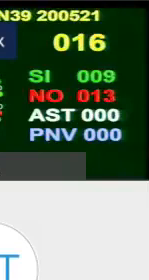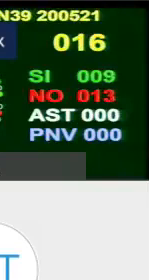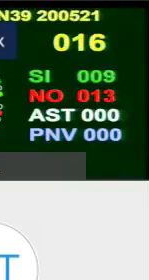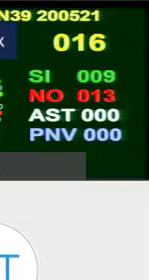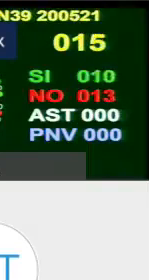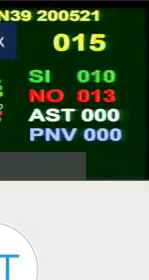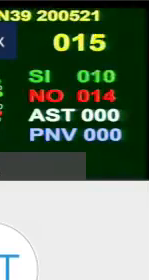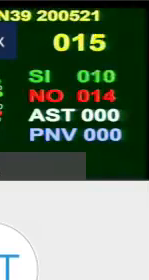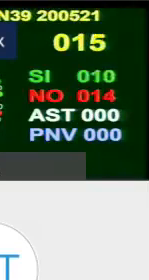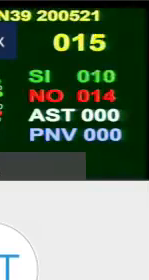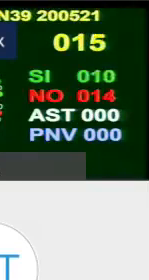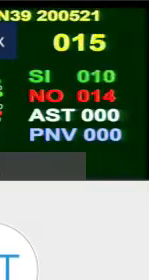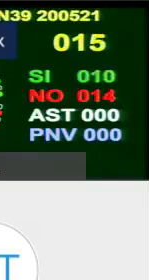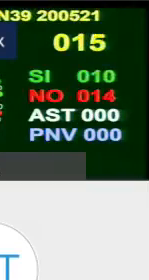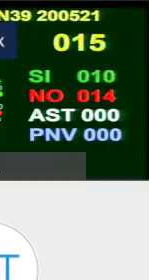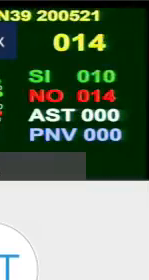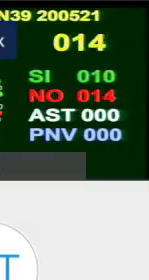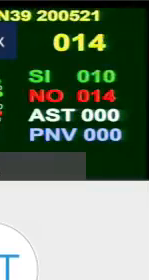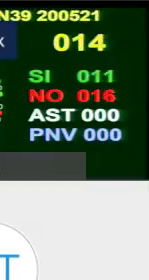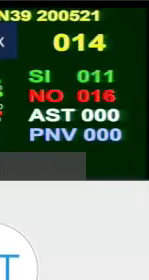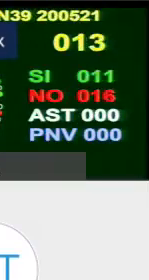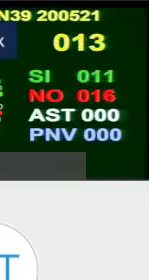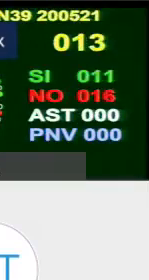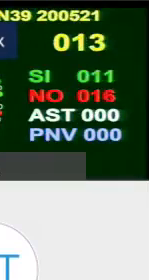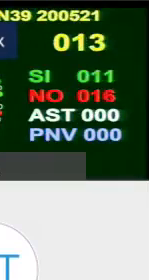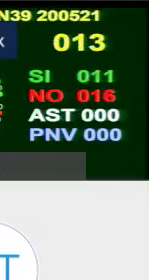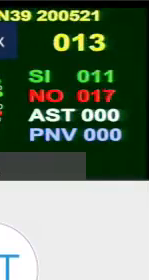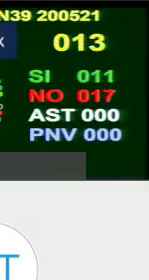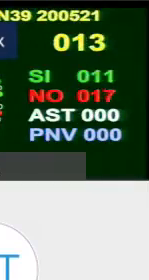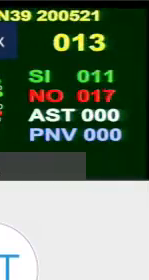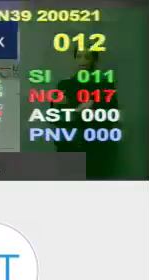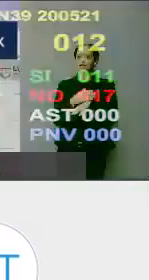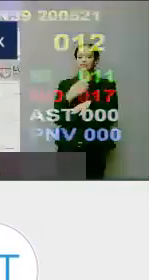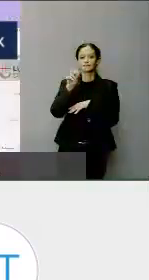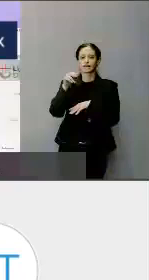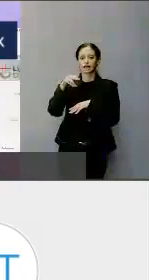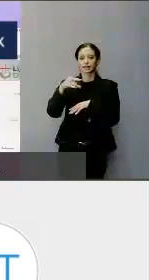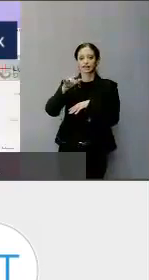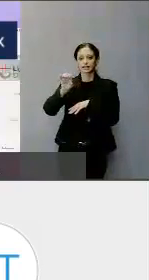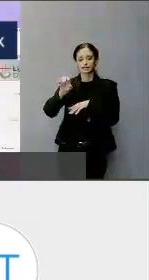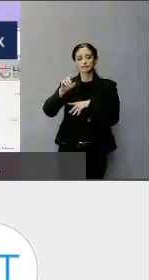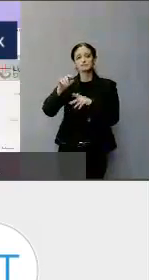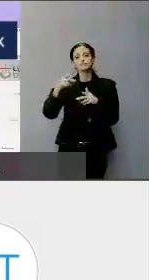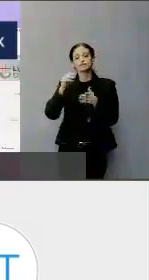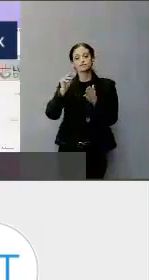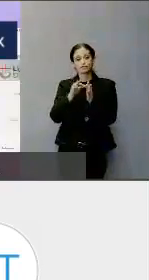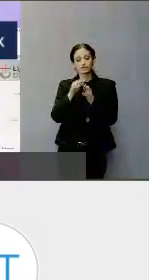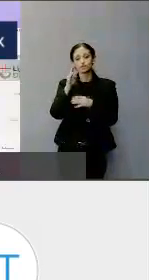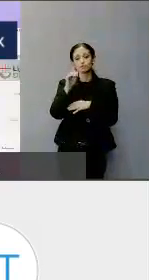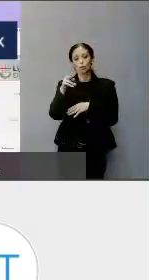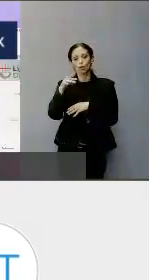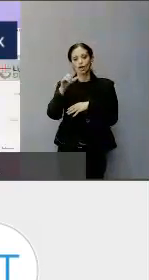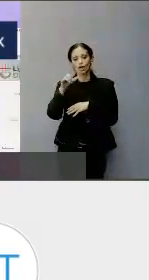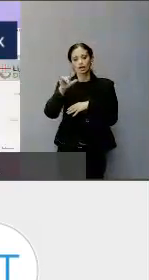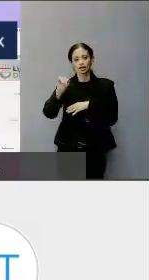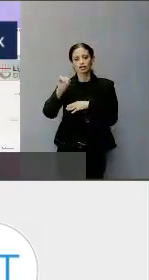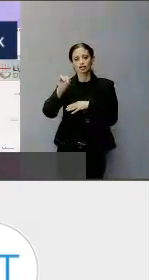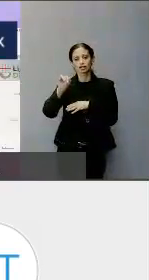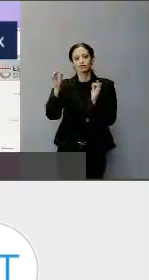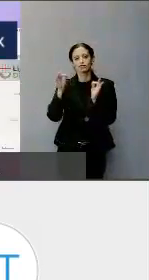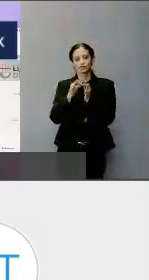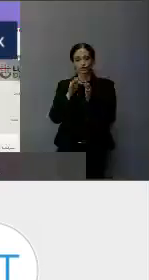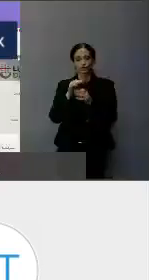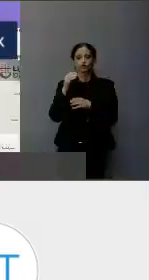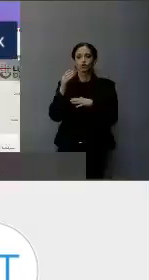da remoto sul 23 parere giunta contrario consigliera veniente volevo le consigliere bruccoleri favorevole